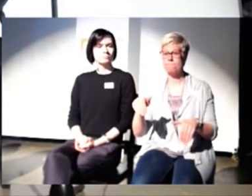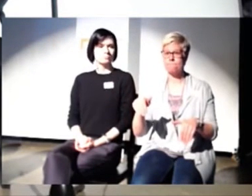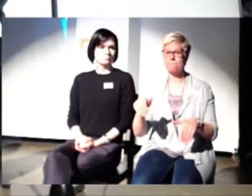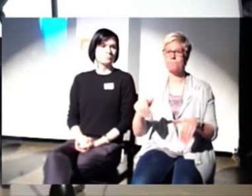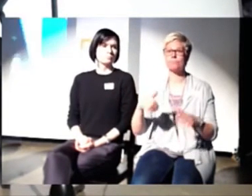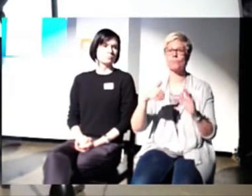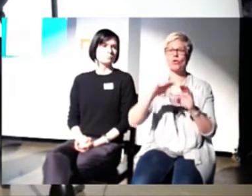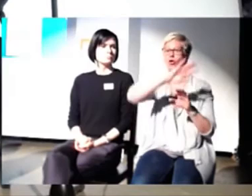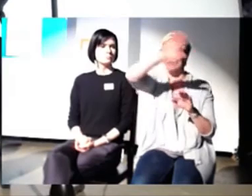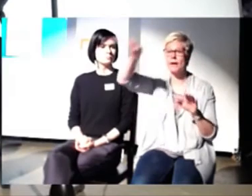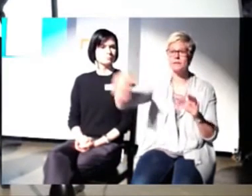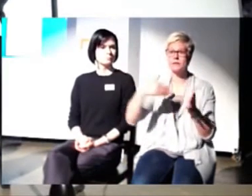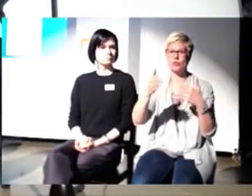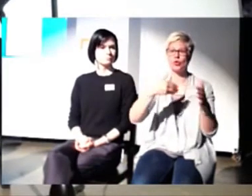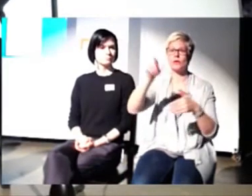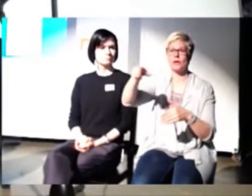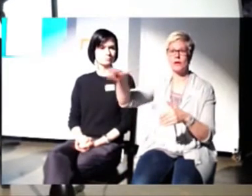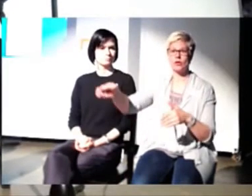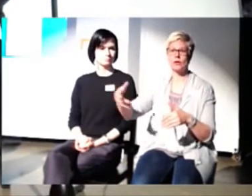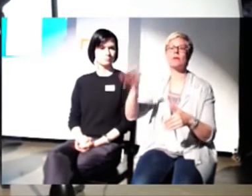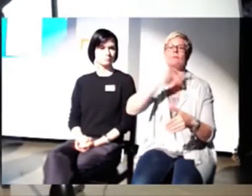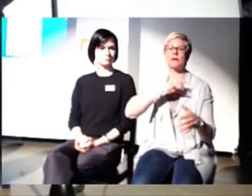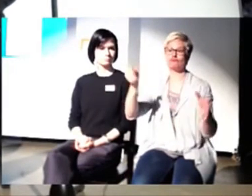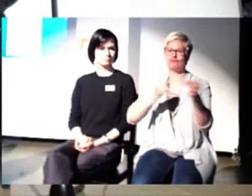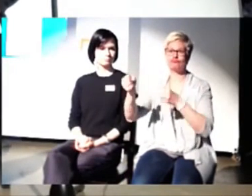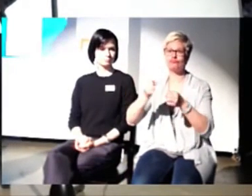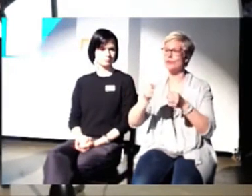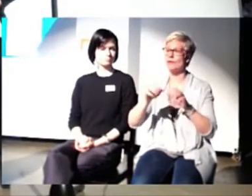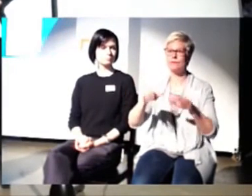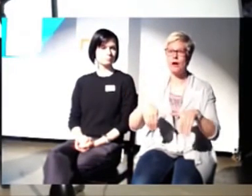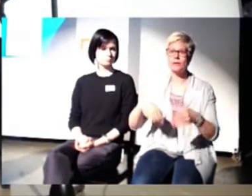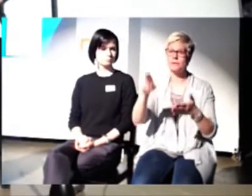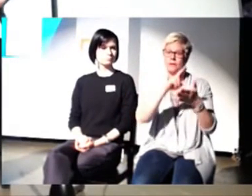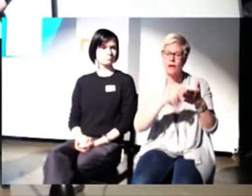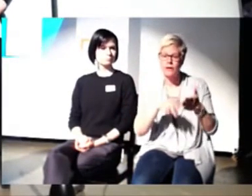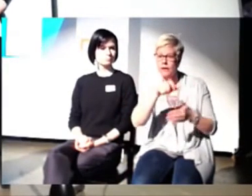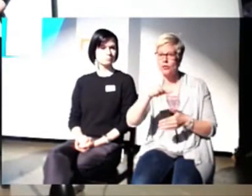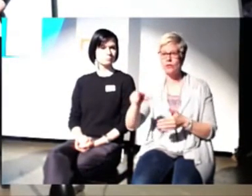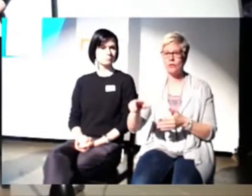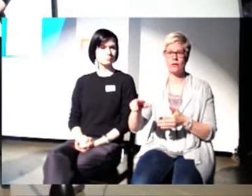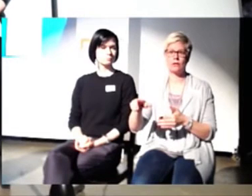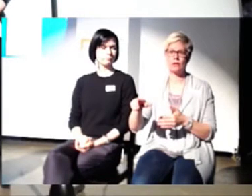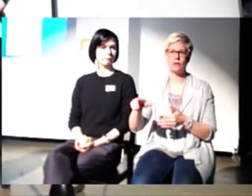henkilökuntaa palkattuna, eli se ei ole enää vaan taiteilijoiden tai